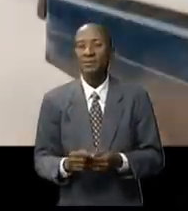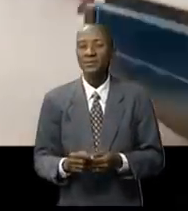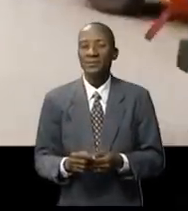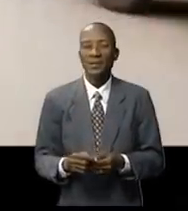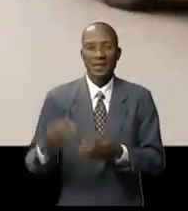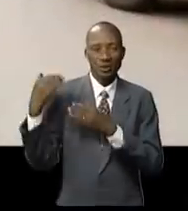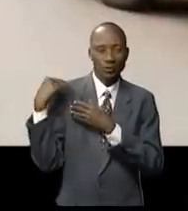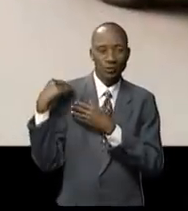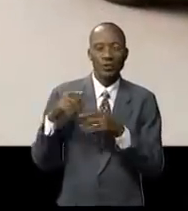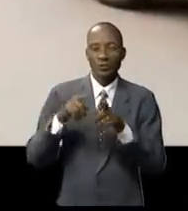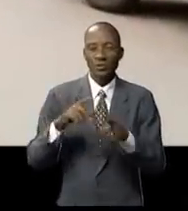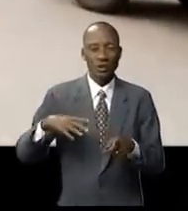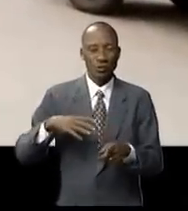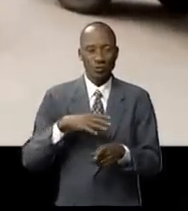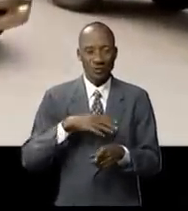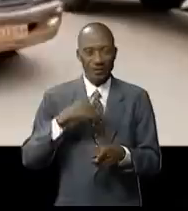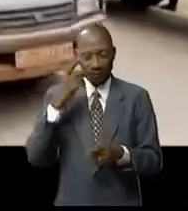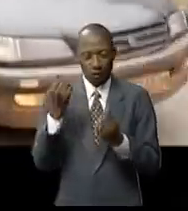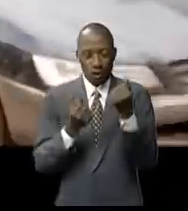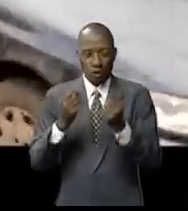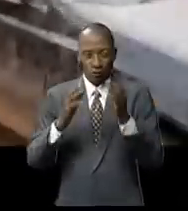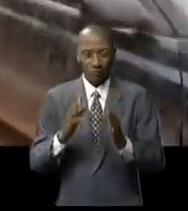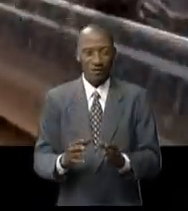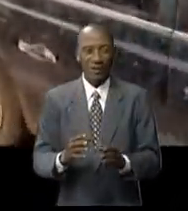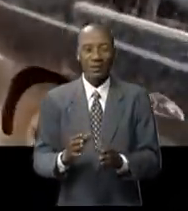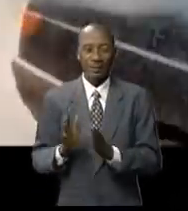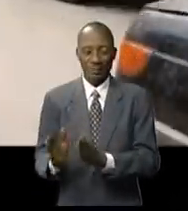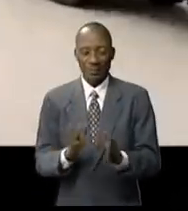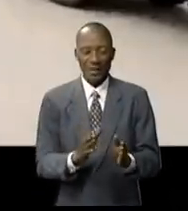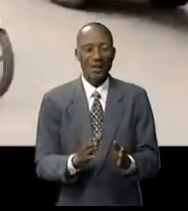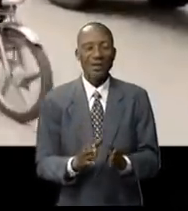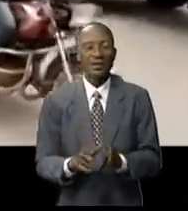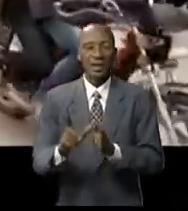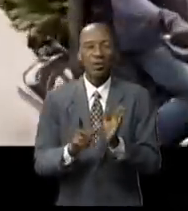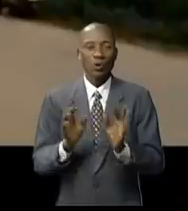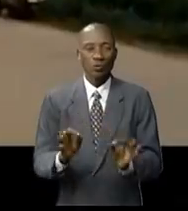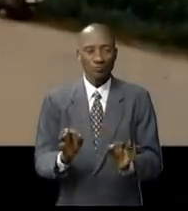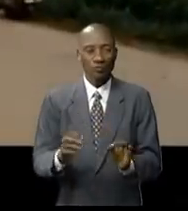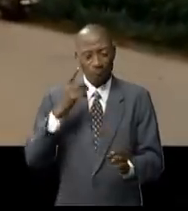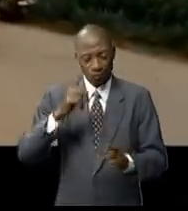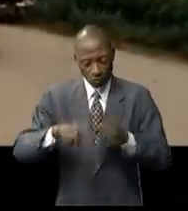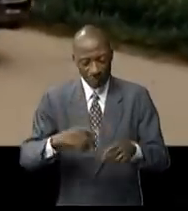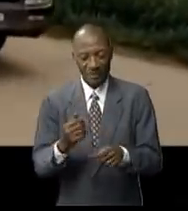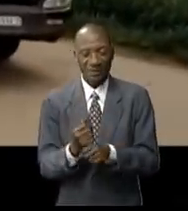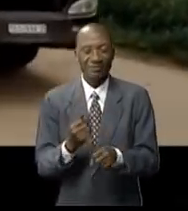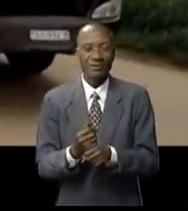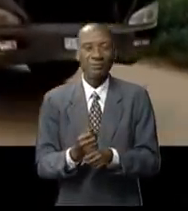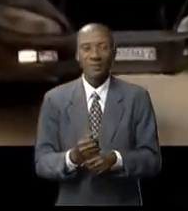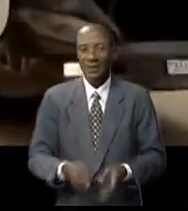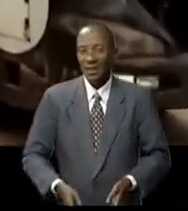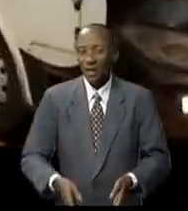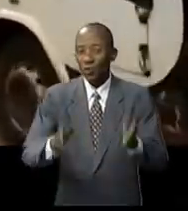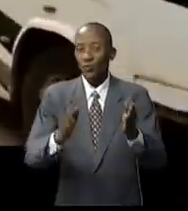des transporteurs de mettre en place de nouvelles stratégies pour mieux sécuriser le convoi. Cette route étant